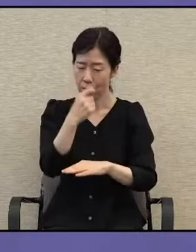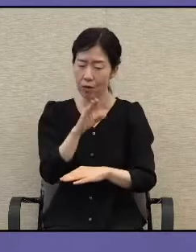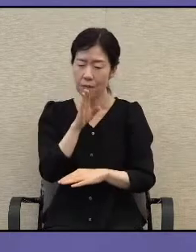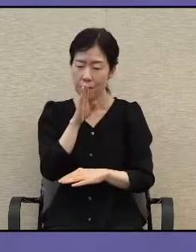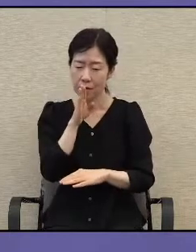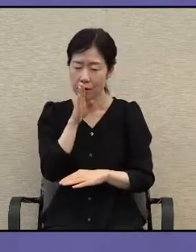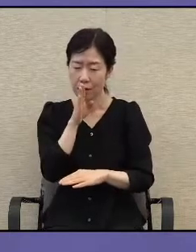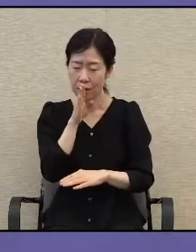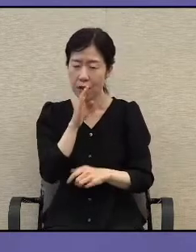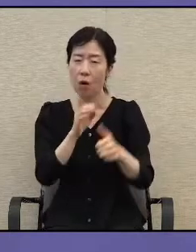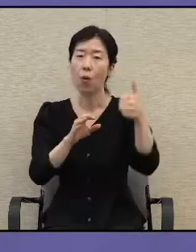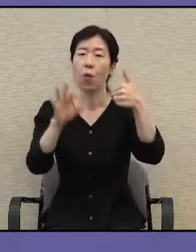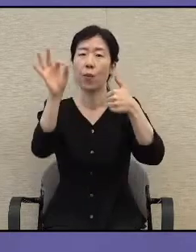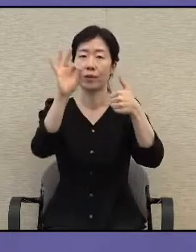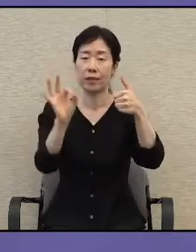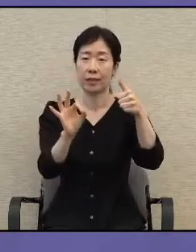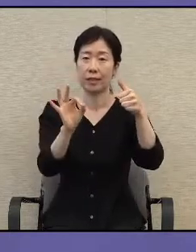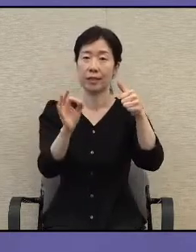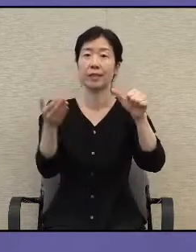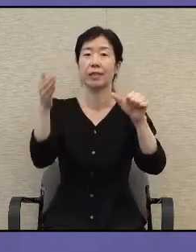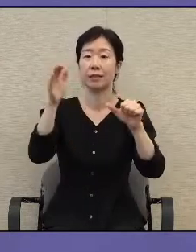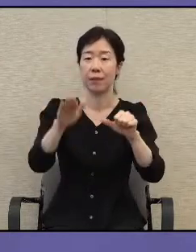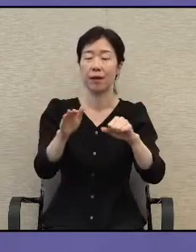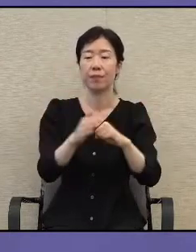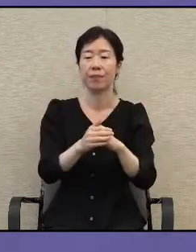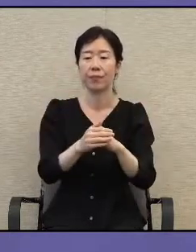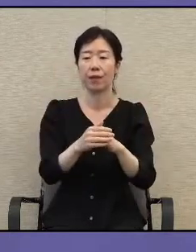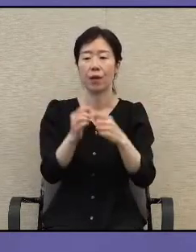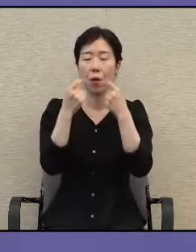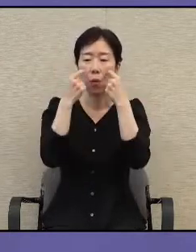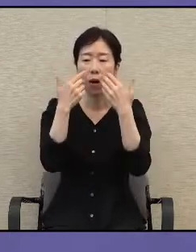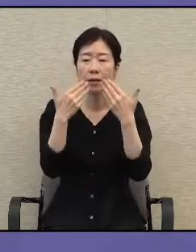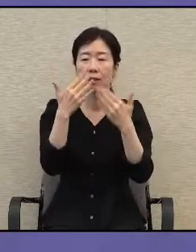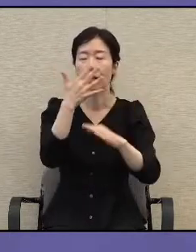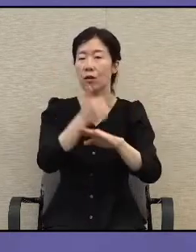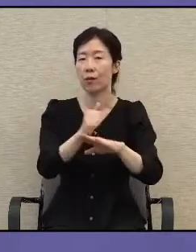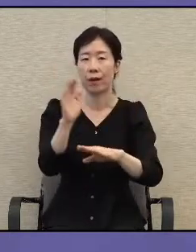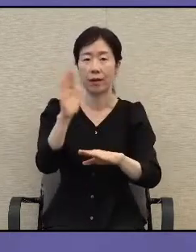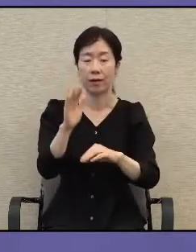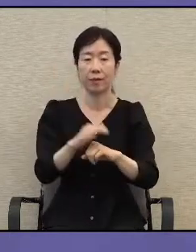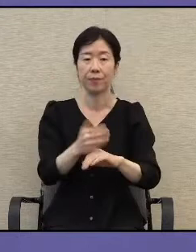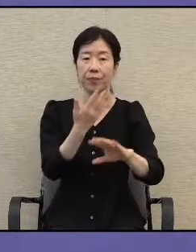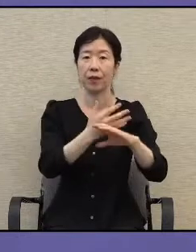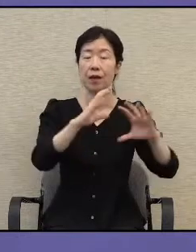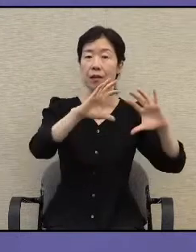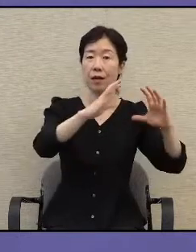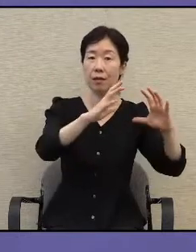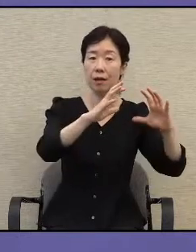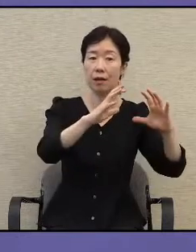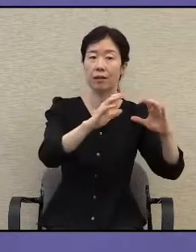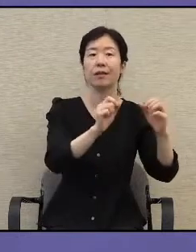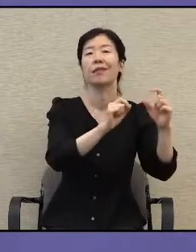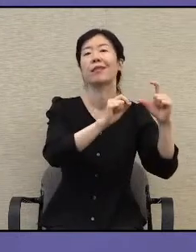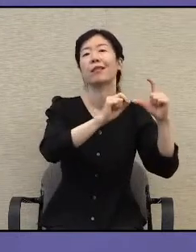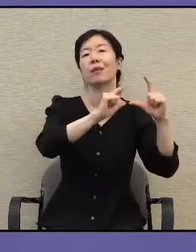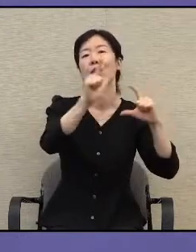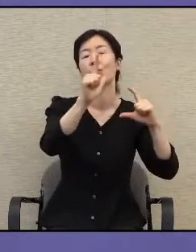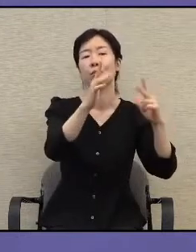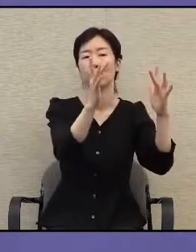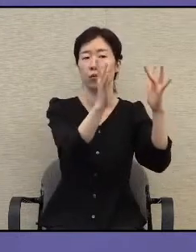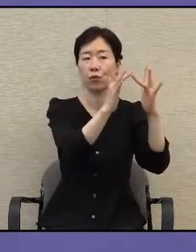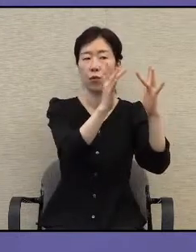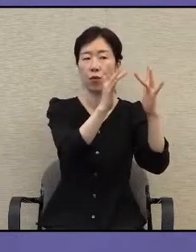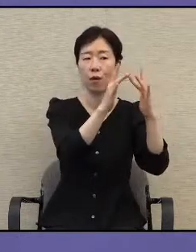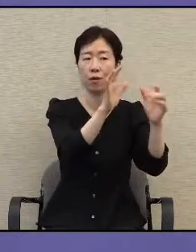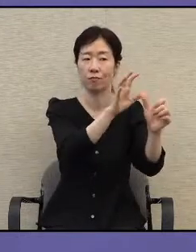조사를 직접 비교하기가 상당히 한계가 있고, 그런 측면에서 해외 조사 결과들은 거의 다 이 온라인 조사인 걸 미루어 볼